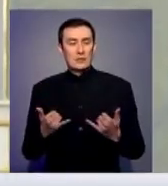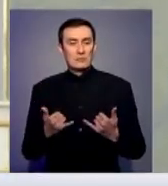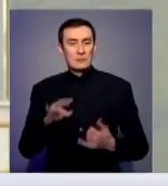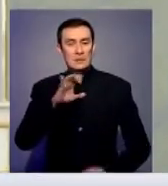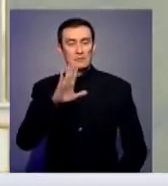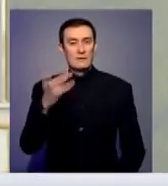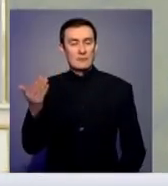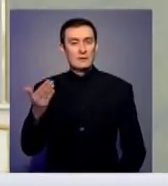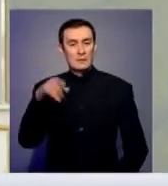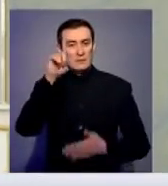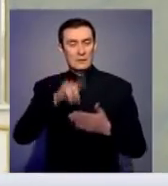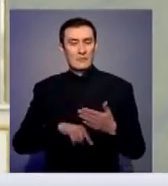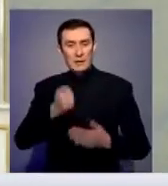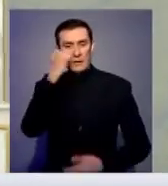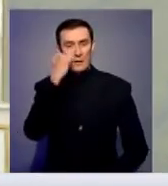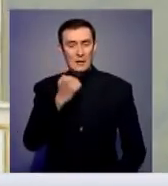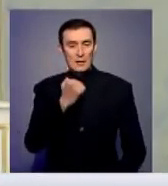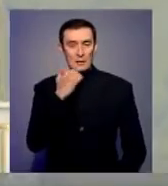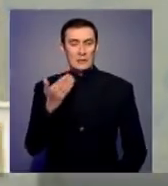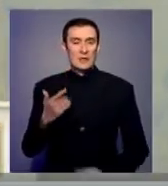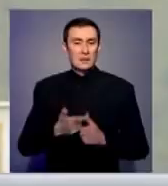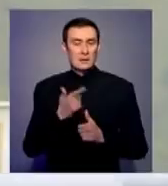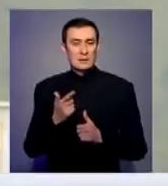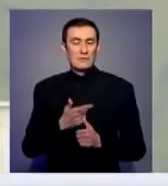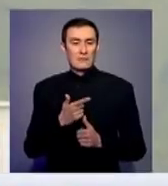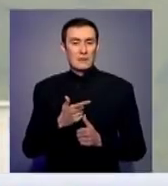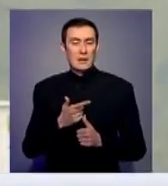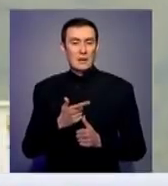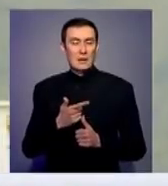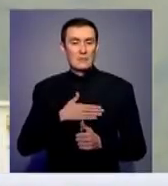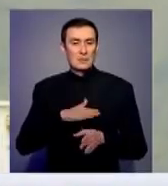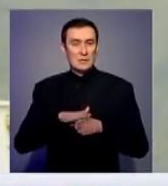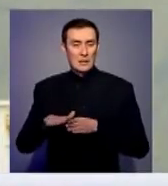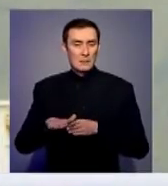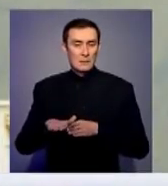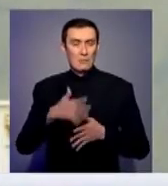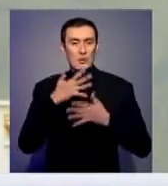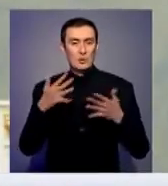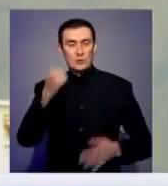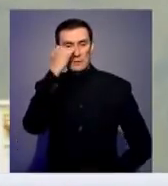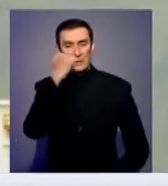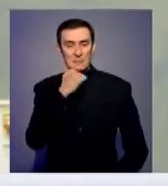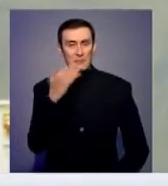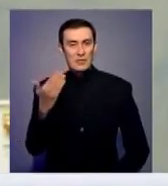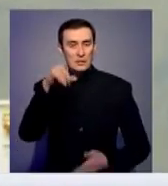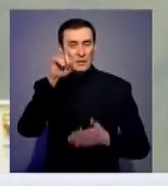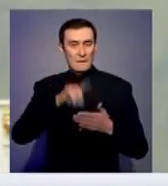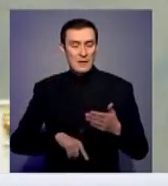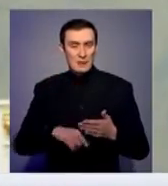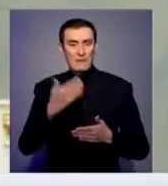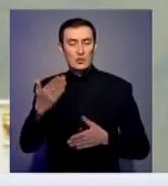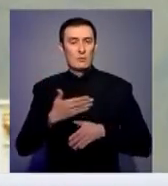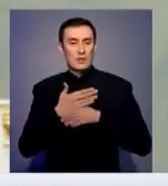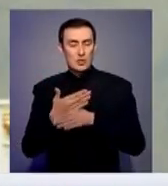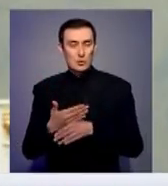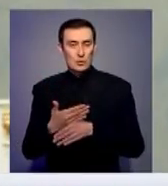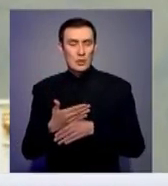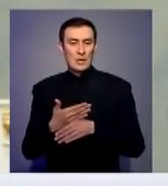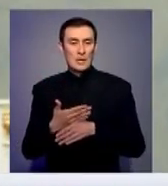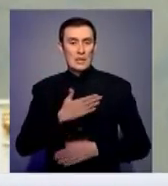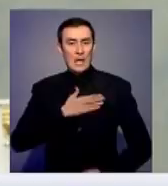рахмет. Артылған сенімді ақтауға бәрі күшінде саламын. Большое спасибо за доверие, за вашу поддержку.